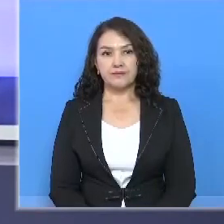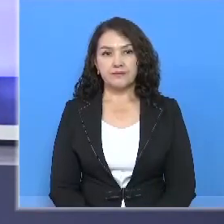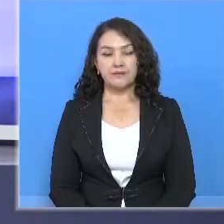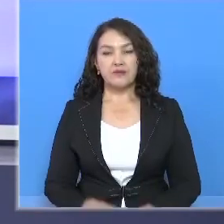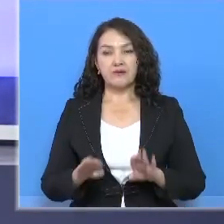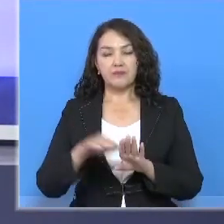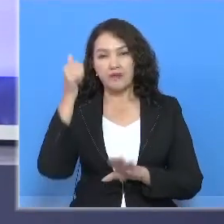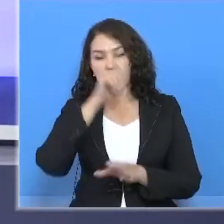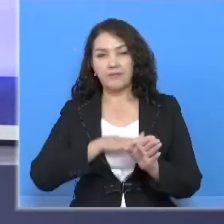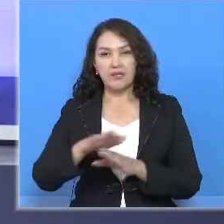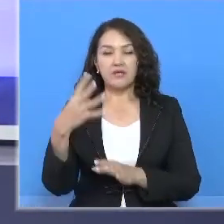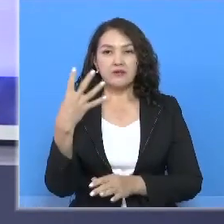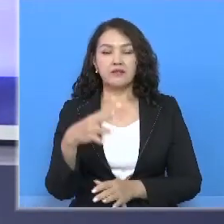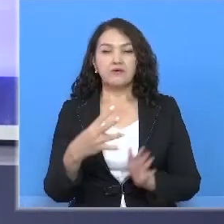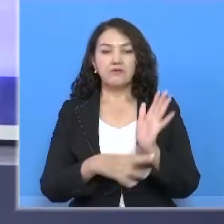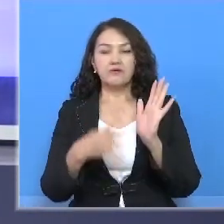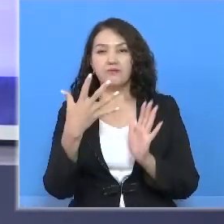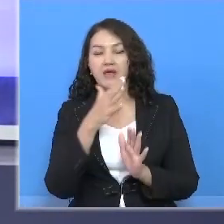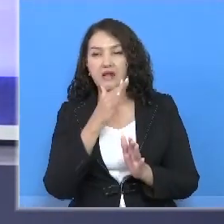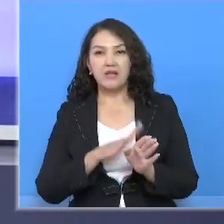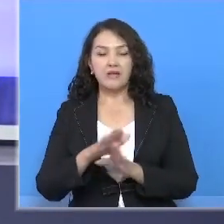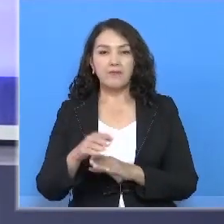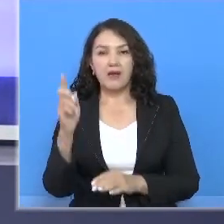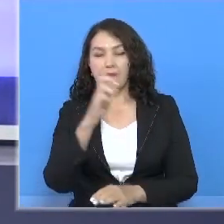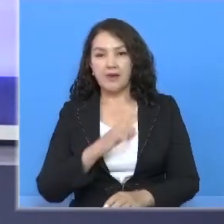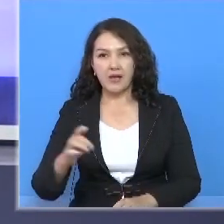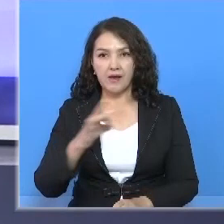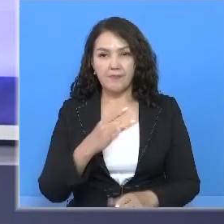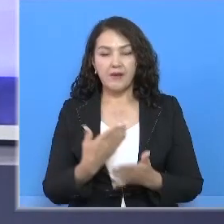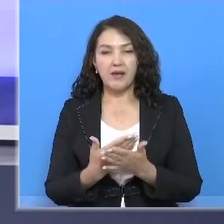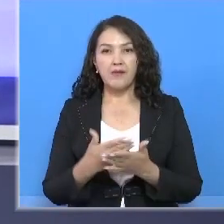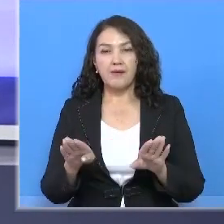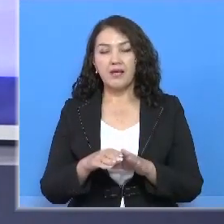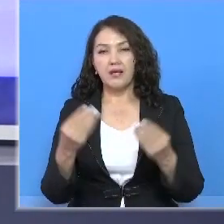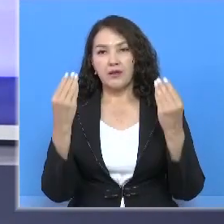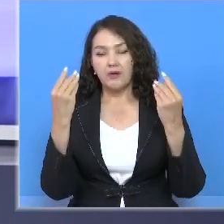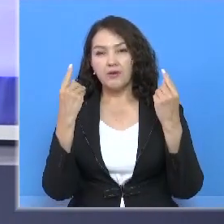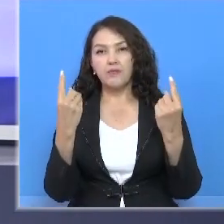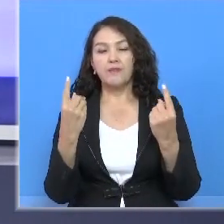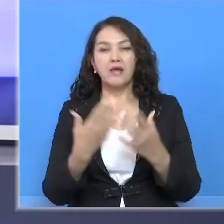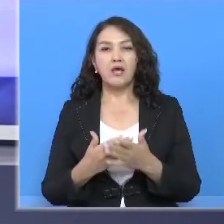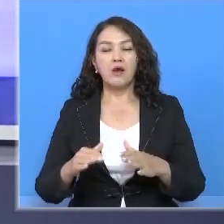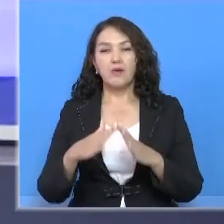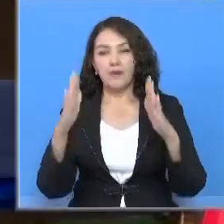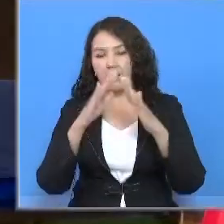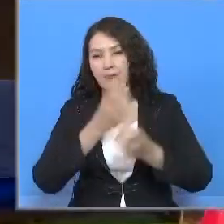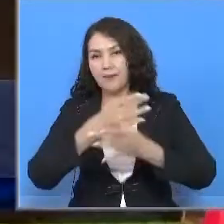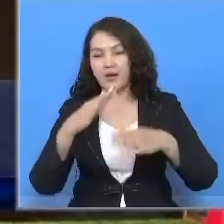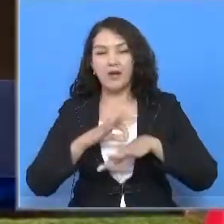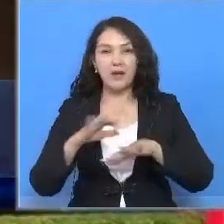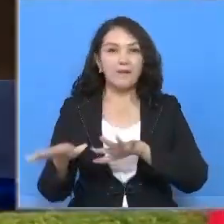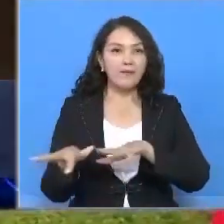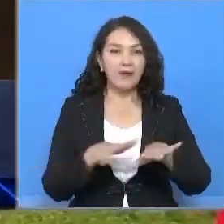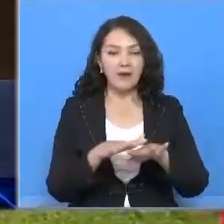Привет В этом году исполняется 95 лет со дня образования байганинского района в рамках юбилея на площади перед домом культуры прошел